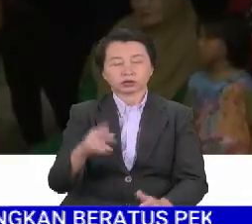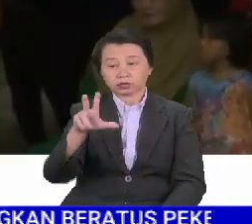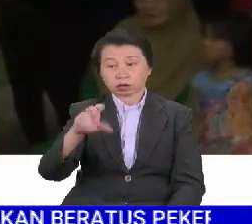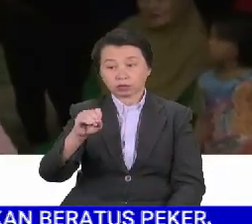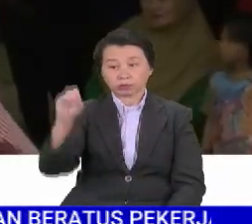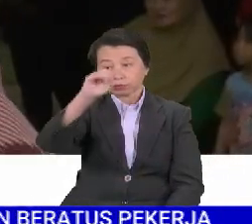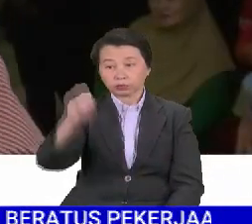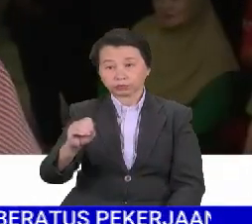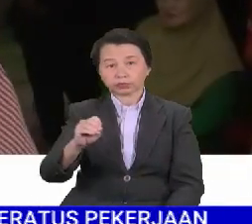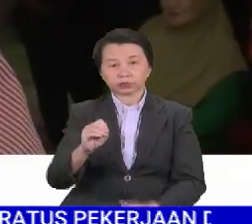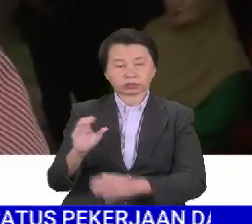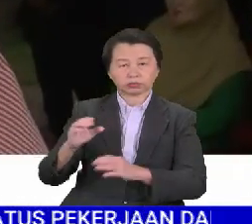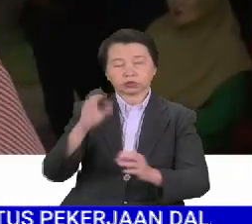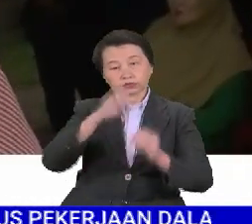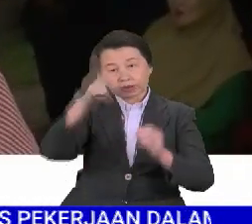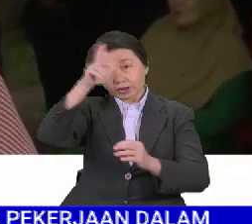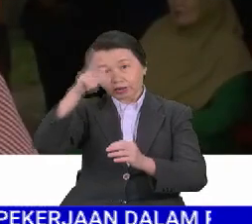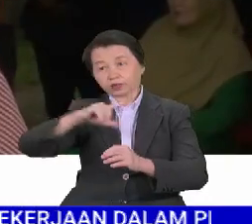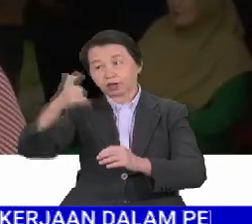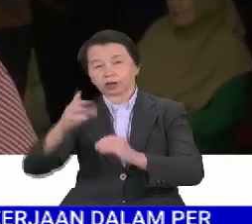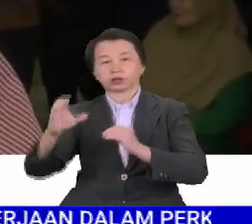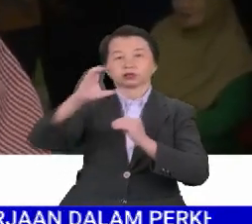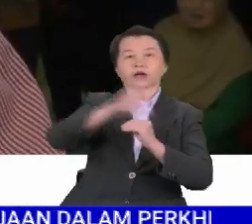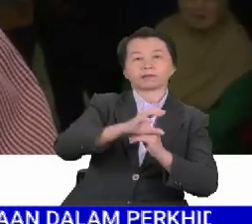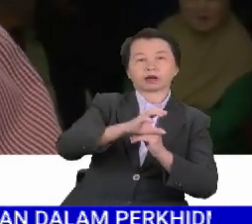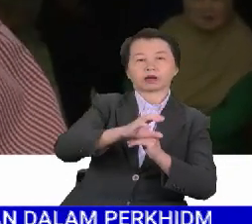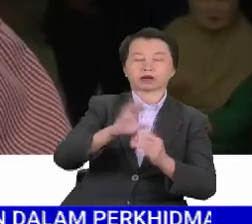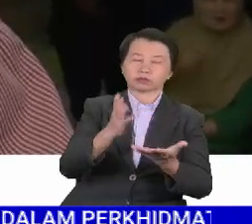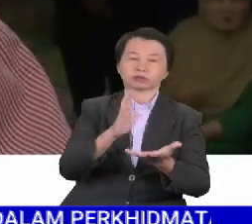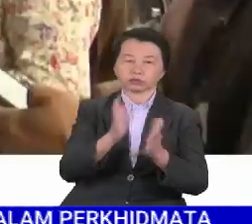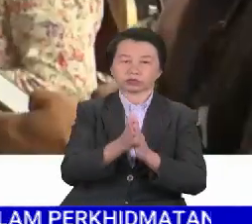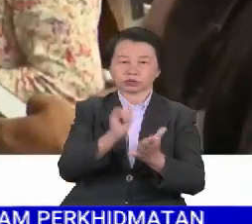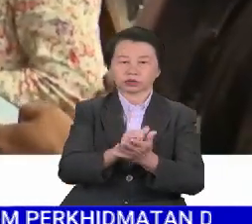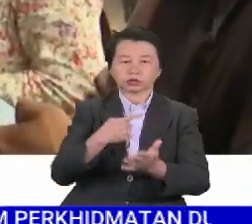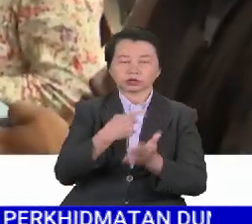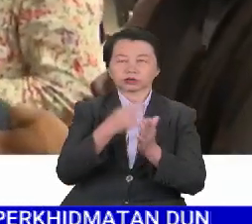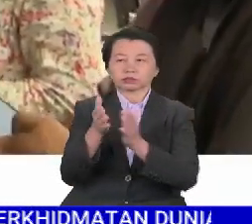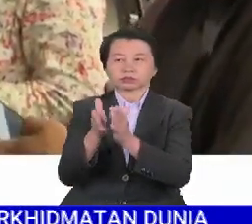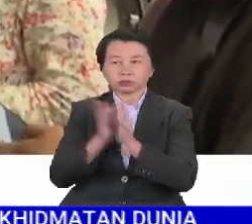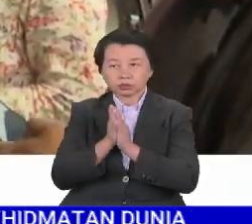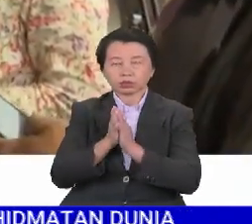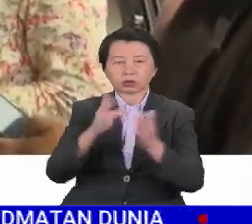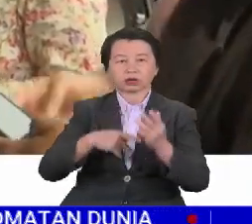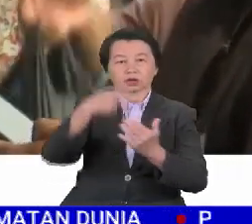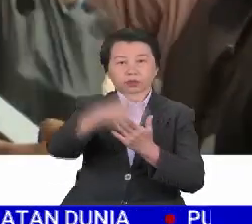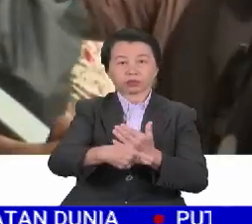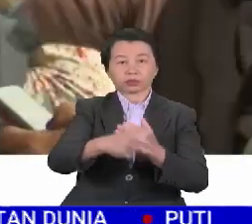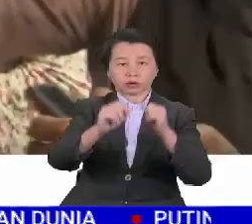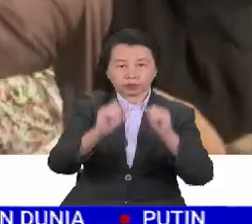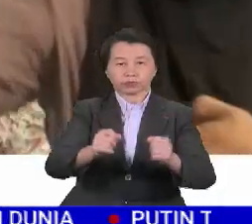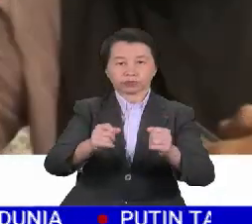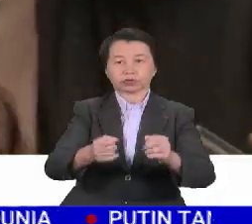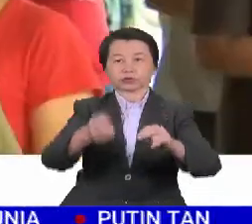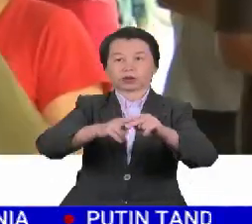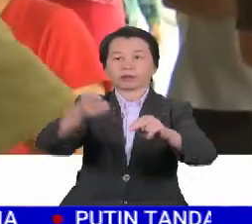30% ini disubsidikan oleh kerajaan pusat. Jadi oleh sebab itulah kita memohonlah supaya program ini dapat